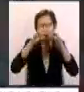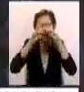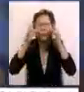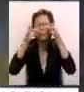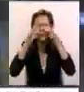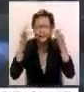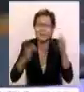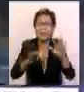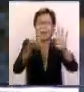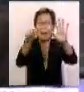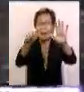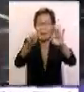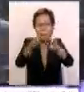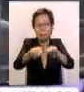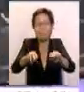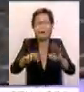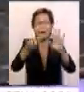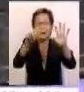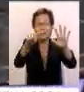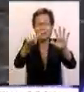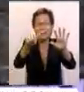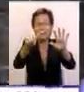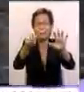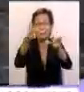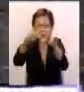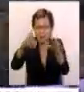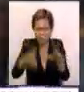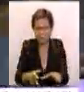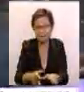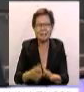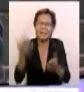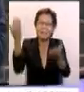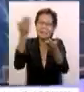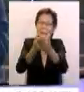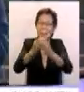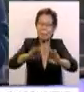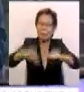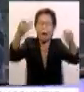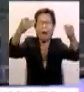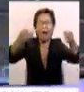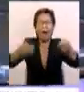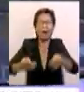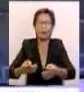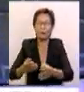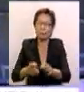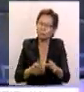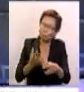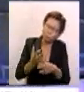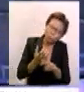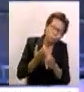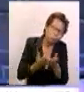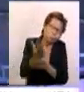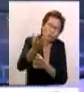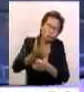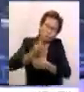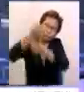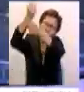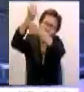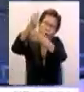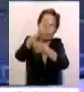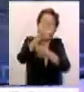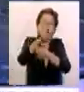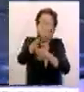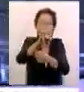peserta yang berjaya meletakkan diri ke peringkat akhir sekaligus berentap merangkul juara, mereka adalah